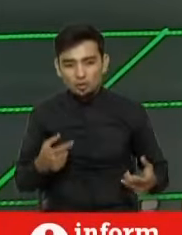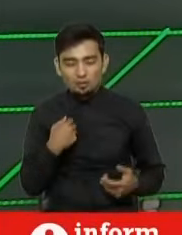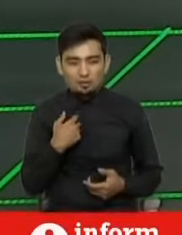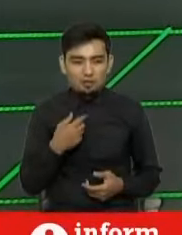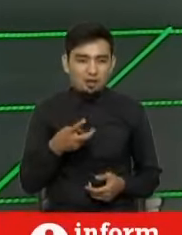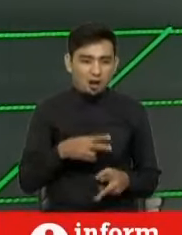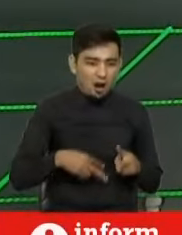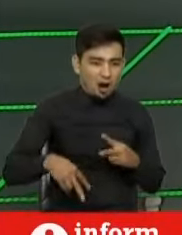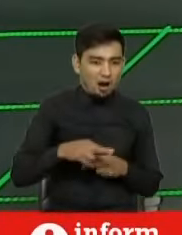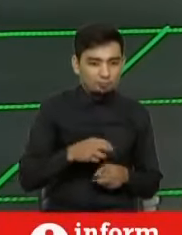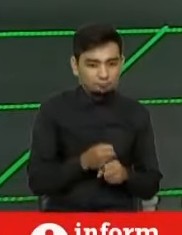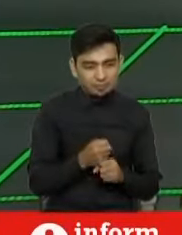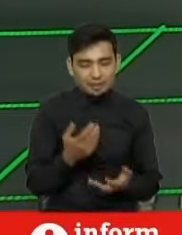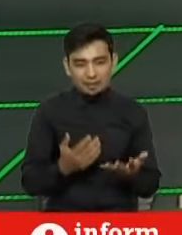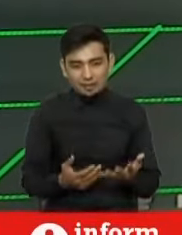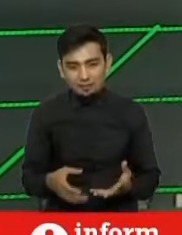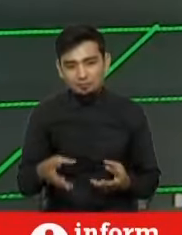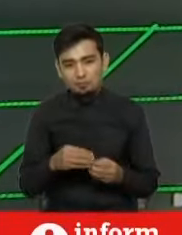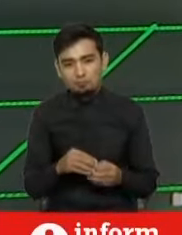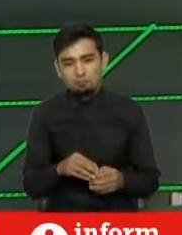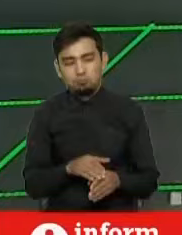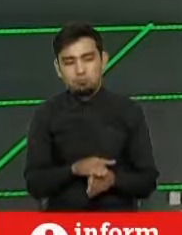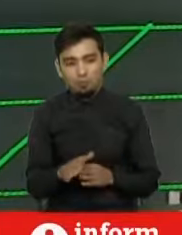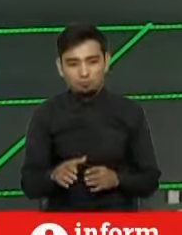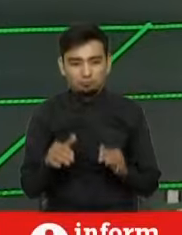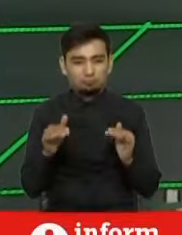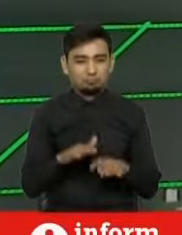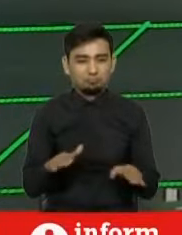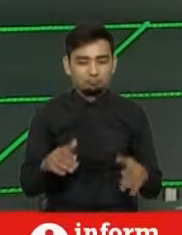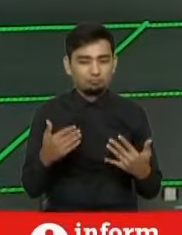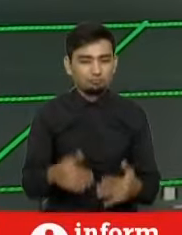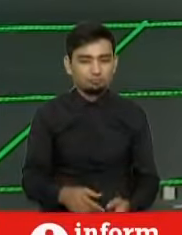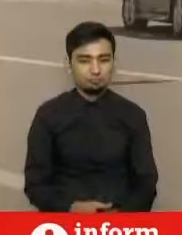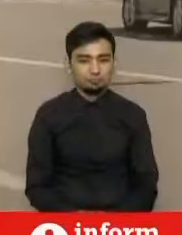бәріне ортақ, не жаппай қол жетімсіз болғаны жөн деп отыр.